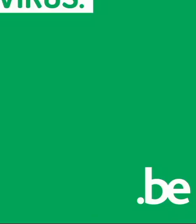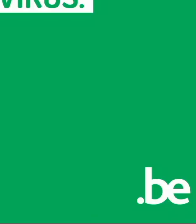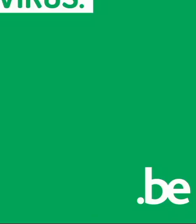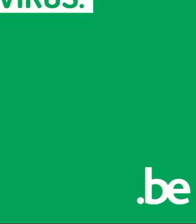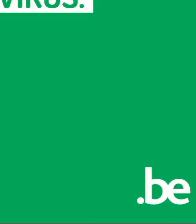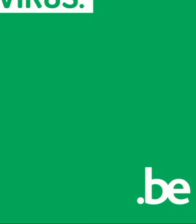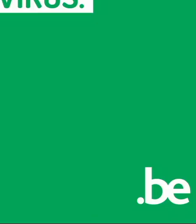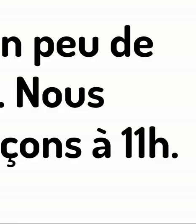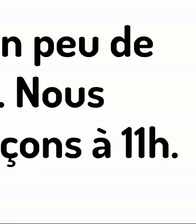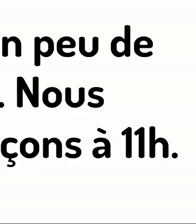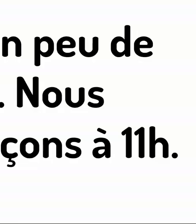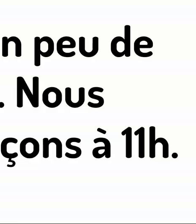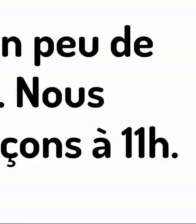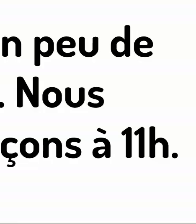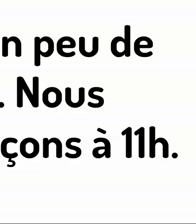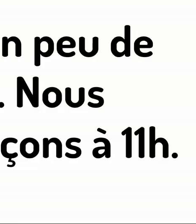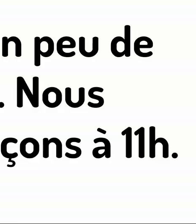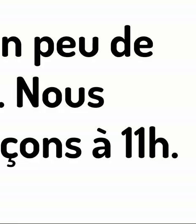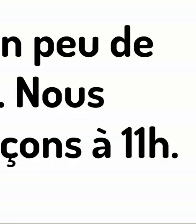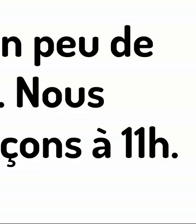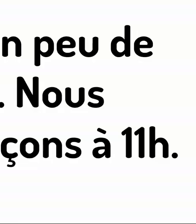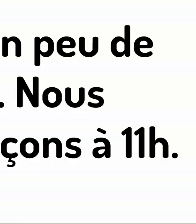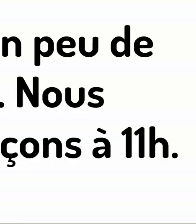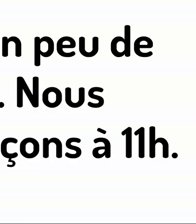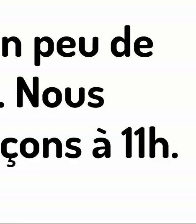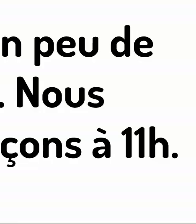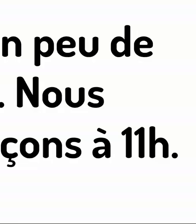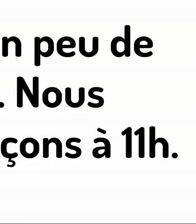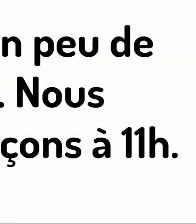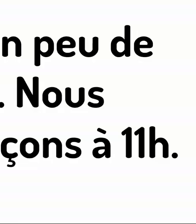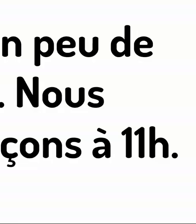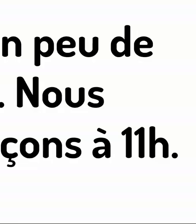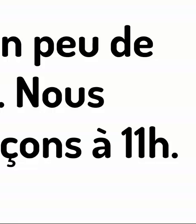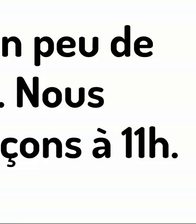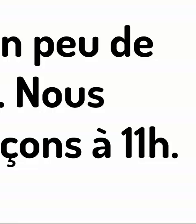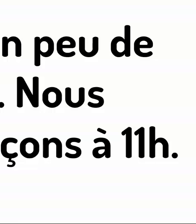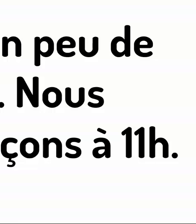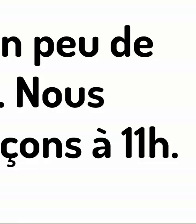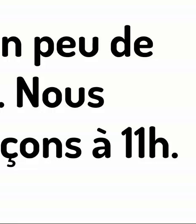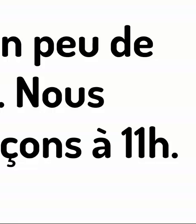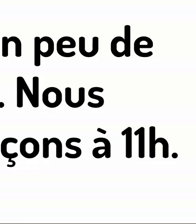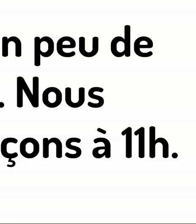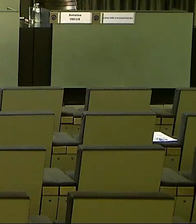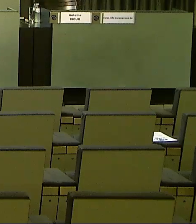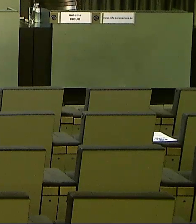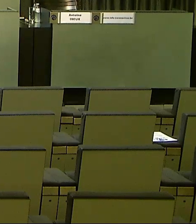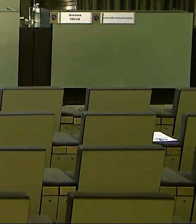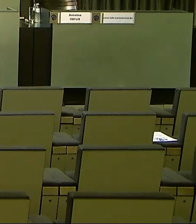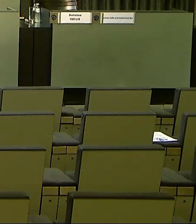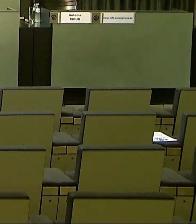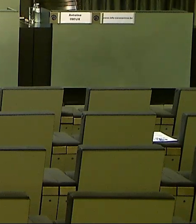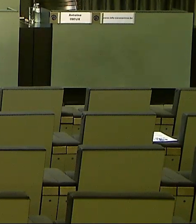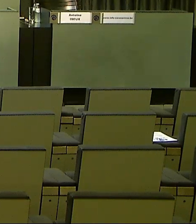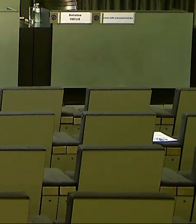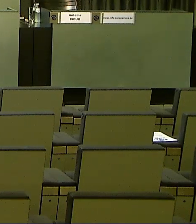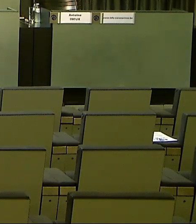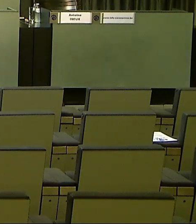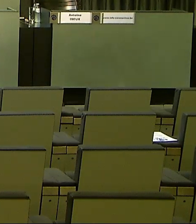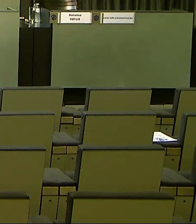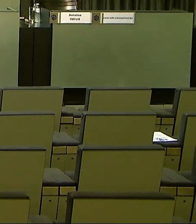van de Belgische overheid. Le point presse sur le coronavirus débutera à 11h. Comment faire face